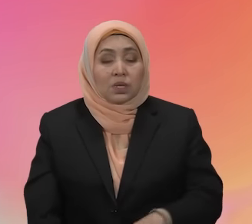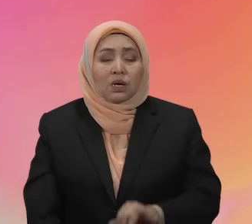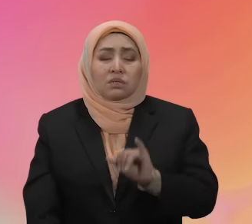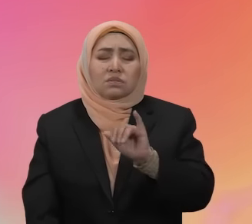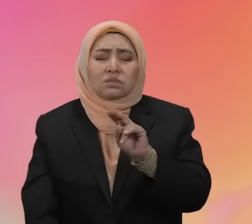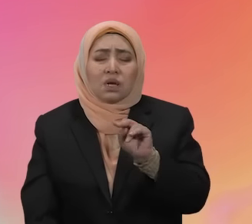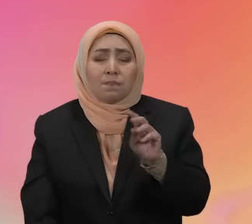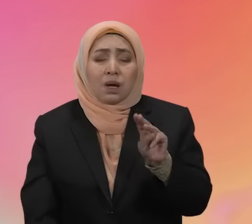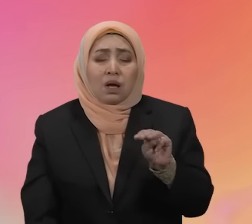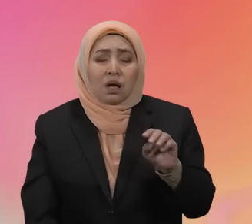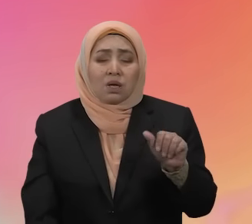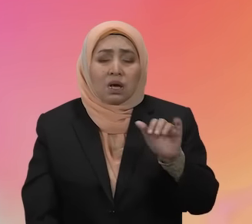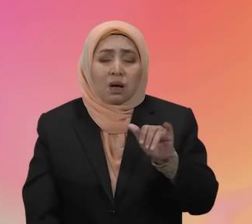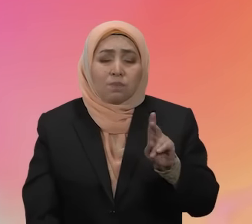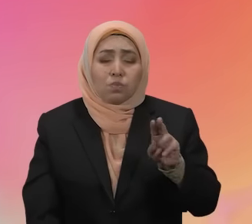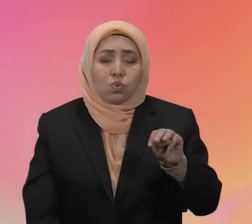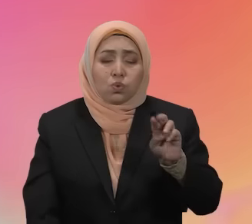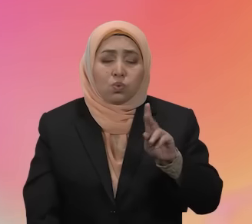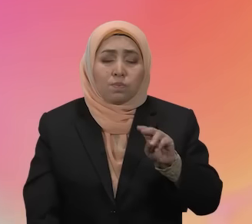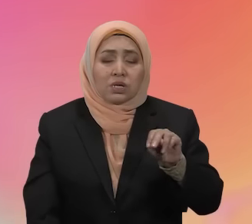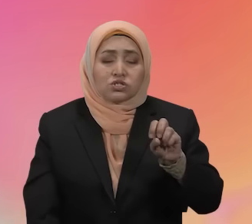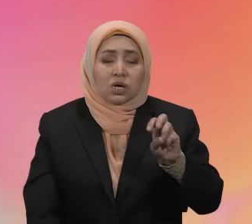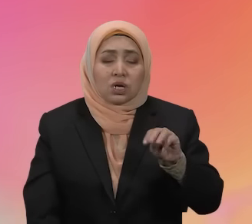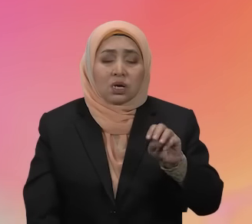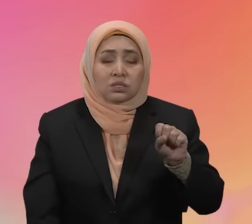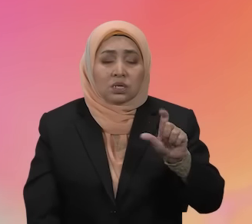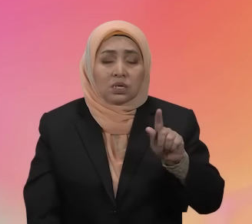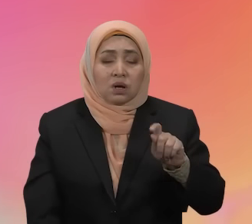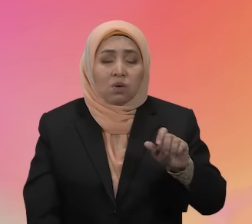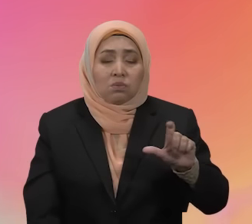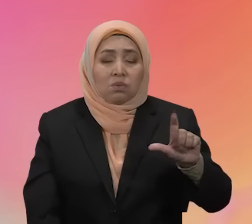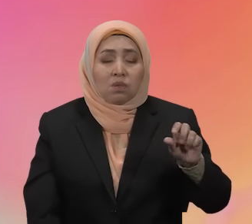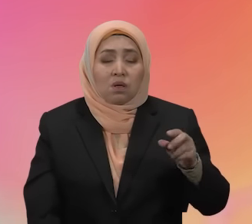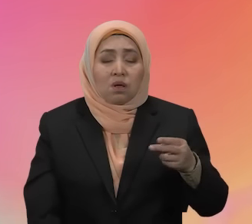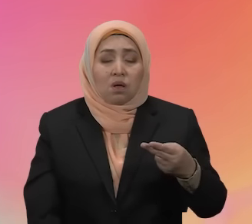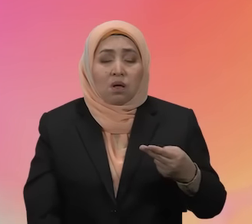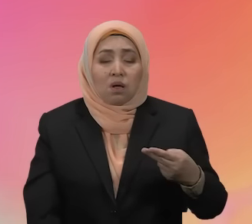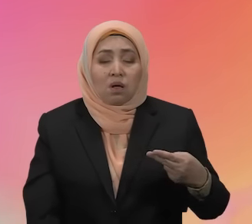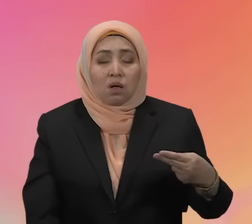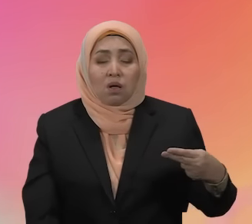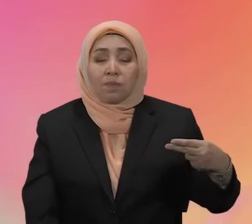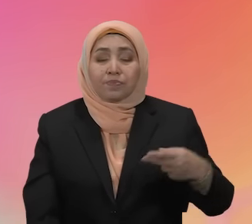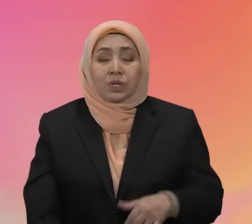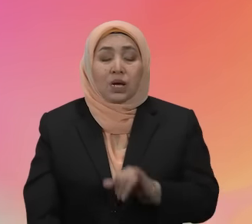الآخر. إنما يعمر مساجد الله.